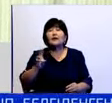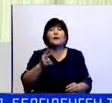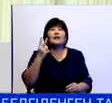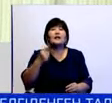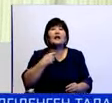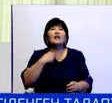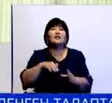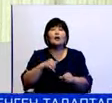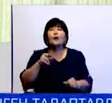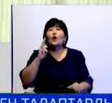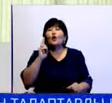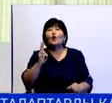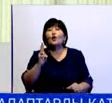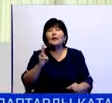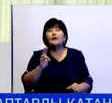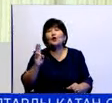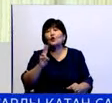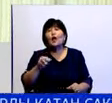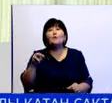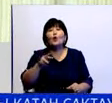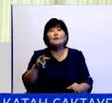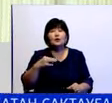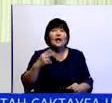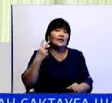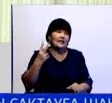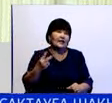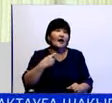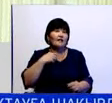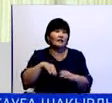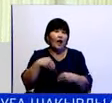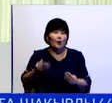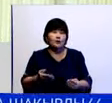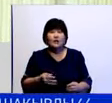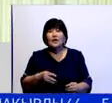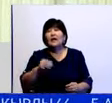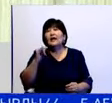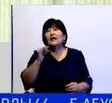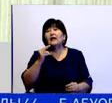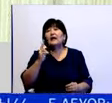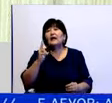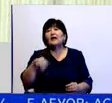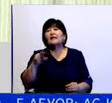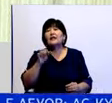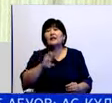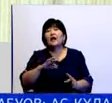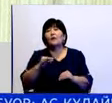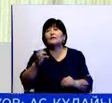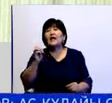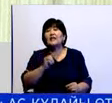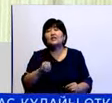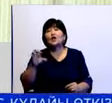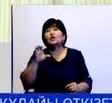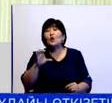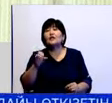2 дауыс, Құрманалиев Нұрлан Мұхамбетжанұлы 2 дауыс. Үңкәрдария ауылдық округі бойынша Естәулетов